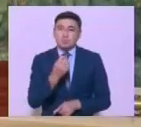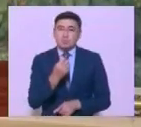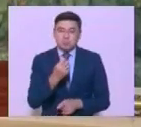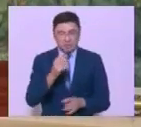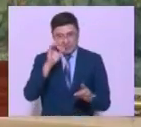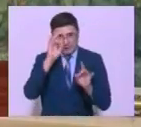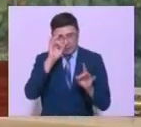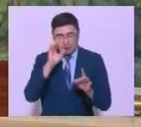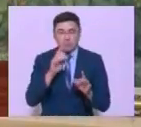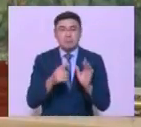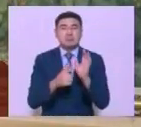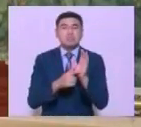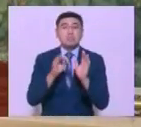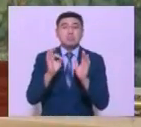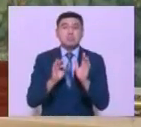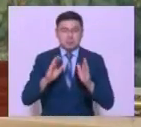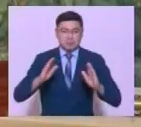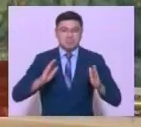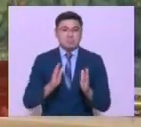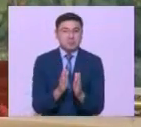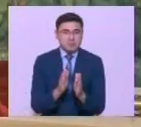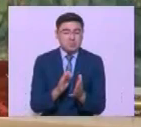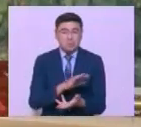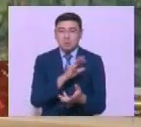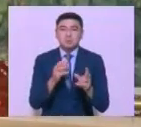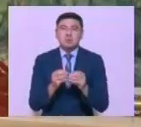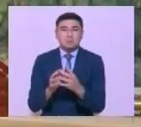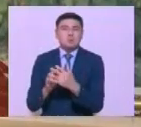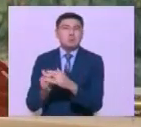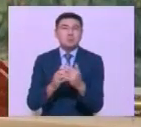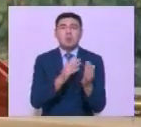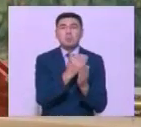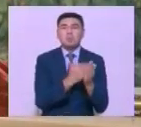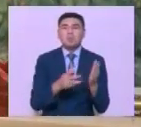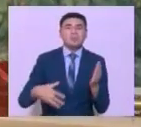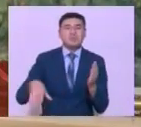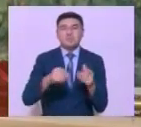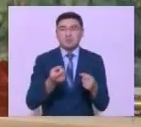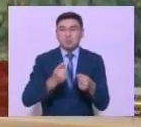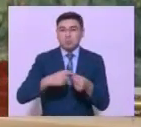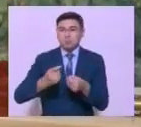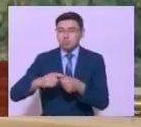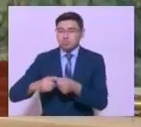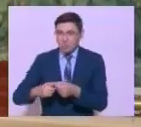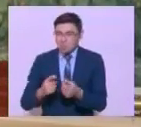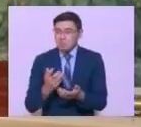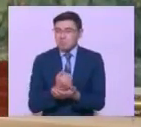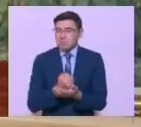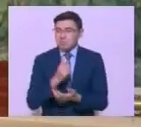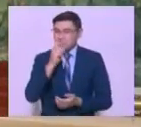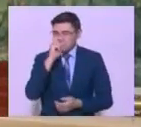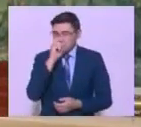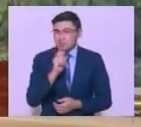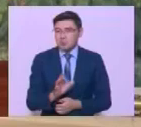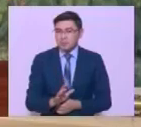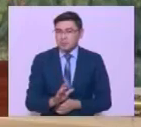деңгейі 7%. Бүкіл ауылға байланысты қабылданған бүкіл программалар қосындысының нәтижесі ретінде бүгін қарастыруға болады.